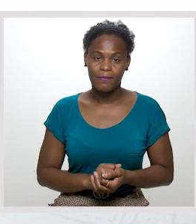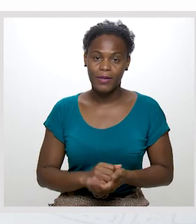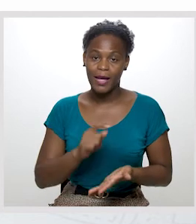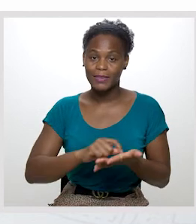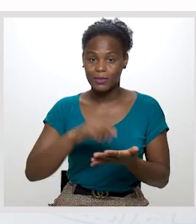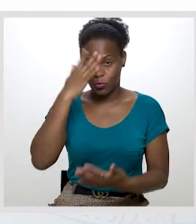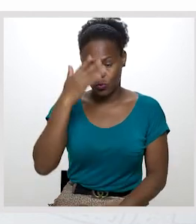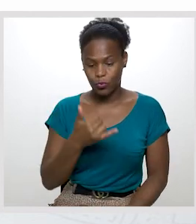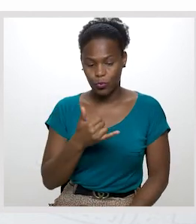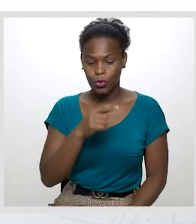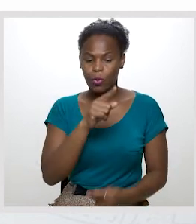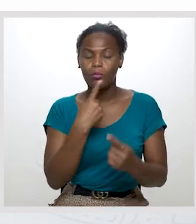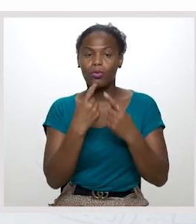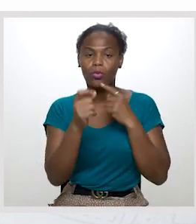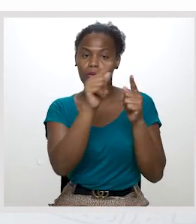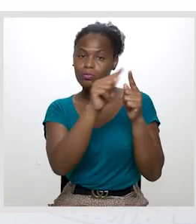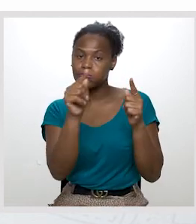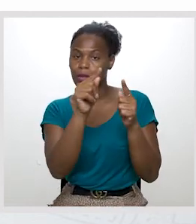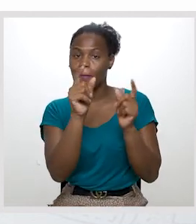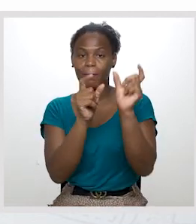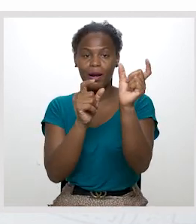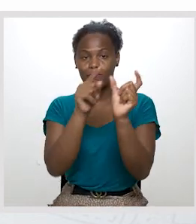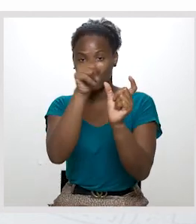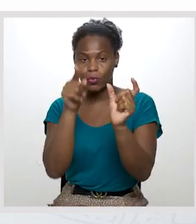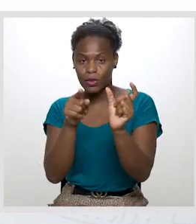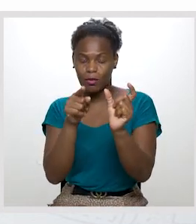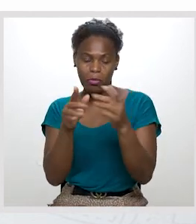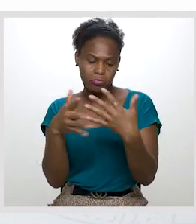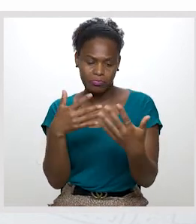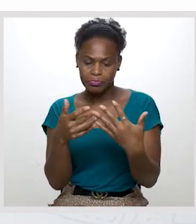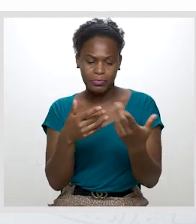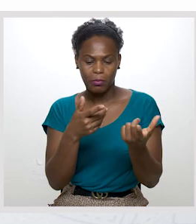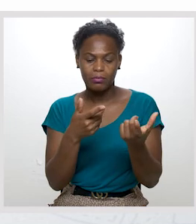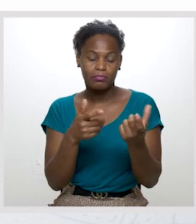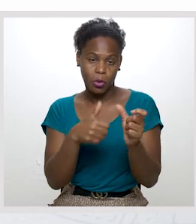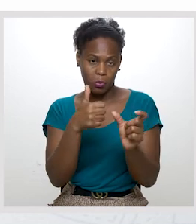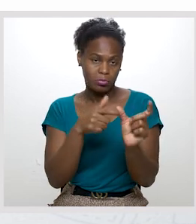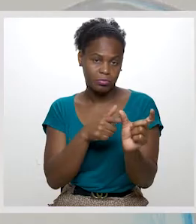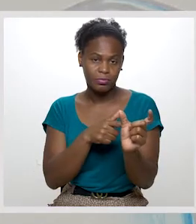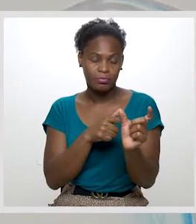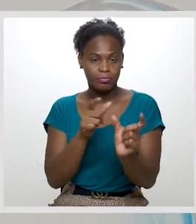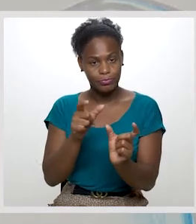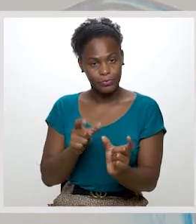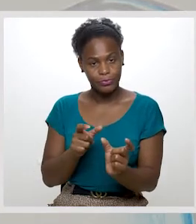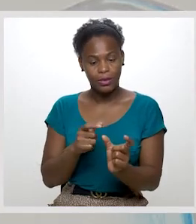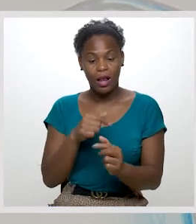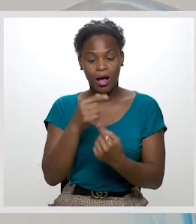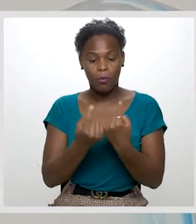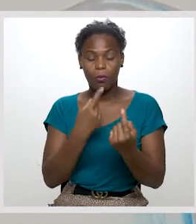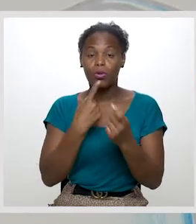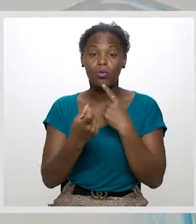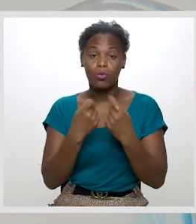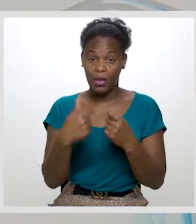Exercice 2. Complète les questions avec des mots interrogatifs convenables. Ici, tu as quelques